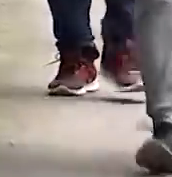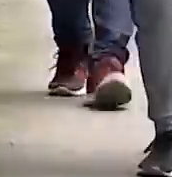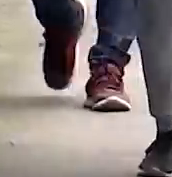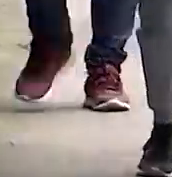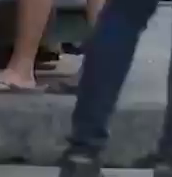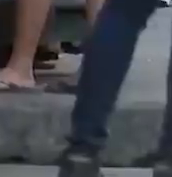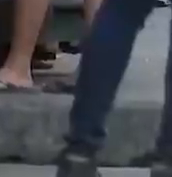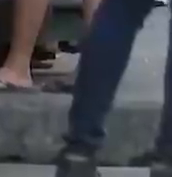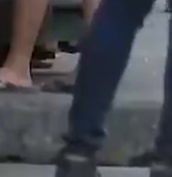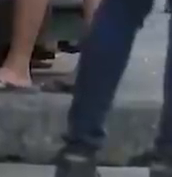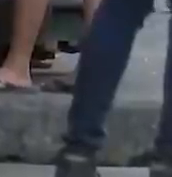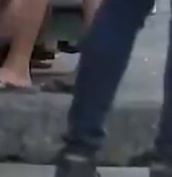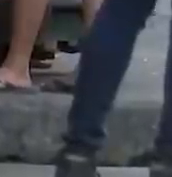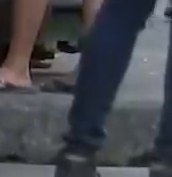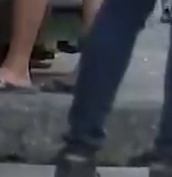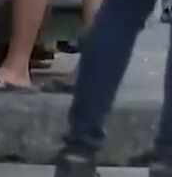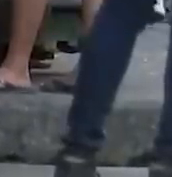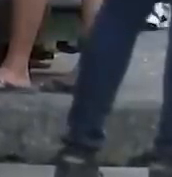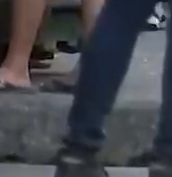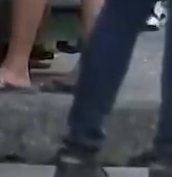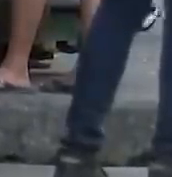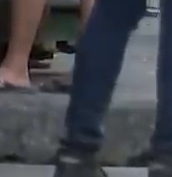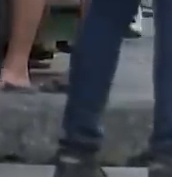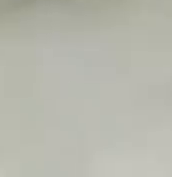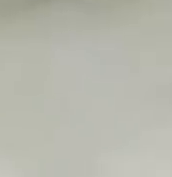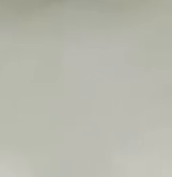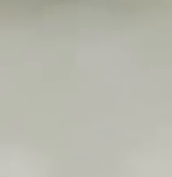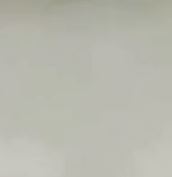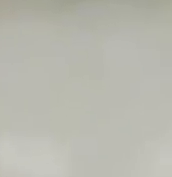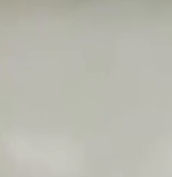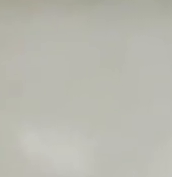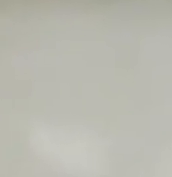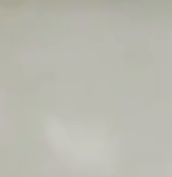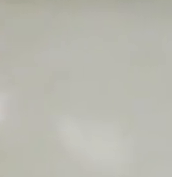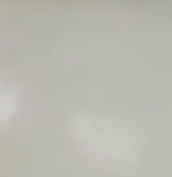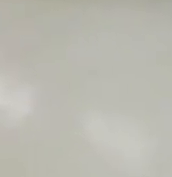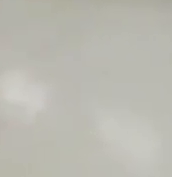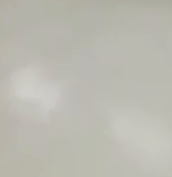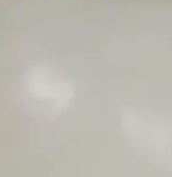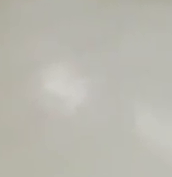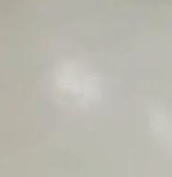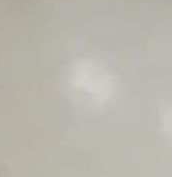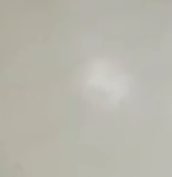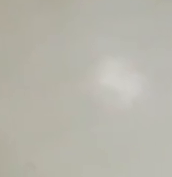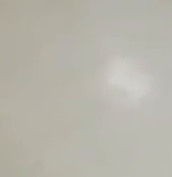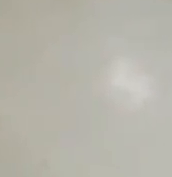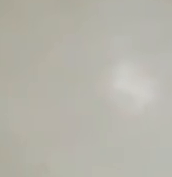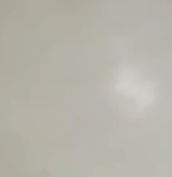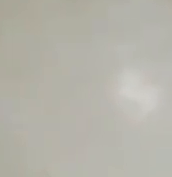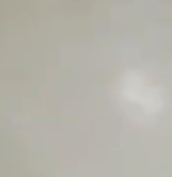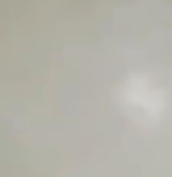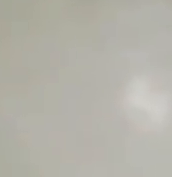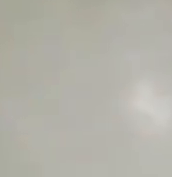noong Setyembre. May malinaw na raw na economic rebound ang bansa. Sa kabila raw kasi ng pagsipa ng mga kaso dahil sa Delta variant at ang